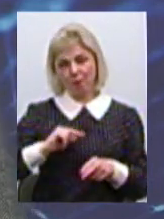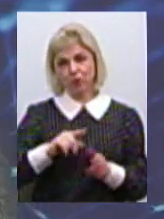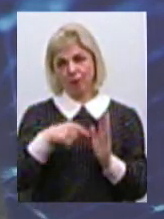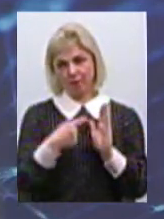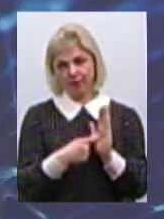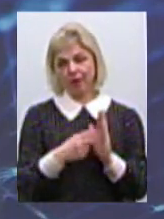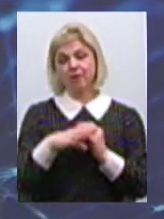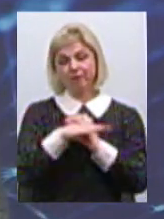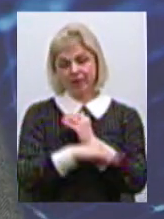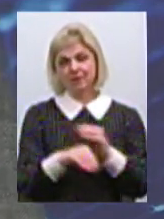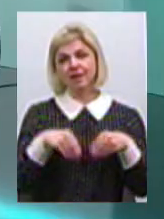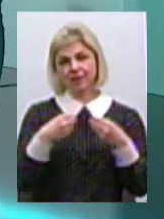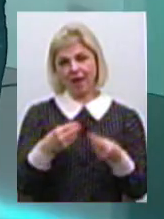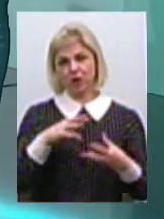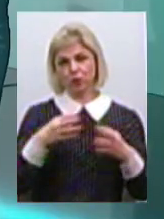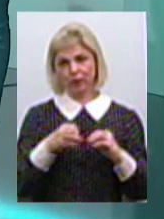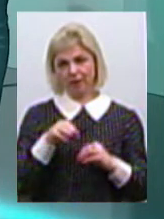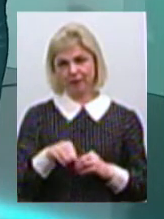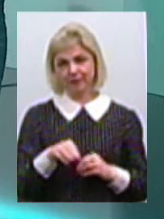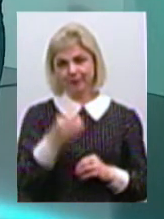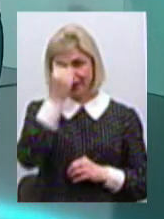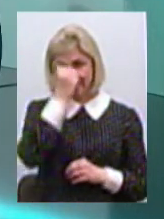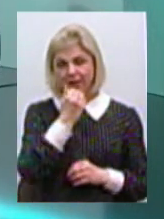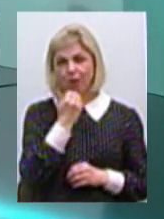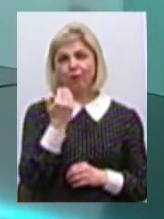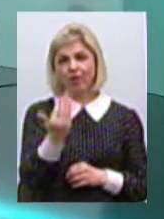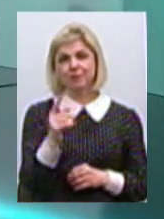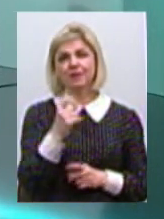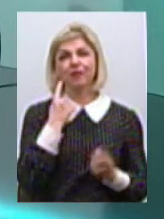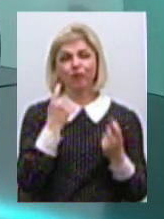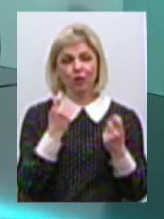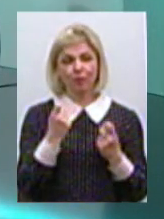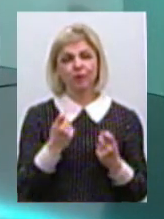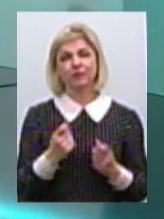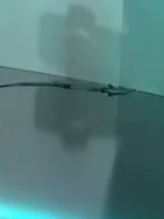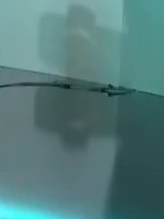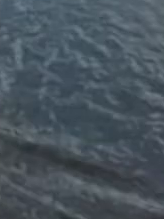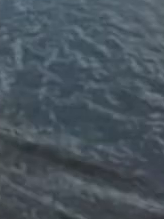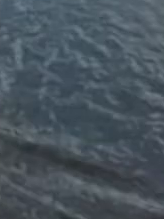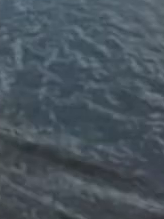наприкінці дадуть свої результати. Дякую вам, дякую за інформацію, дякую всім, хто був з нами, побачимось.